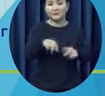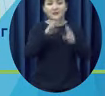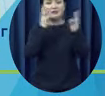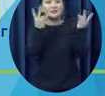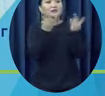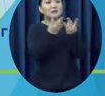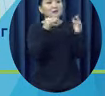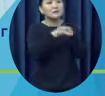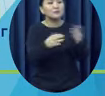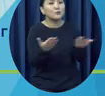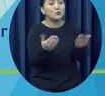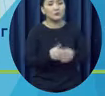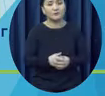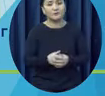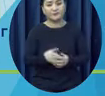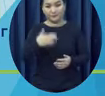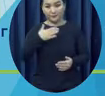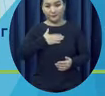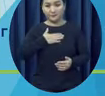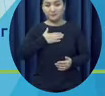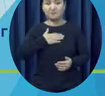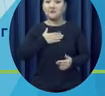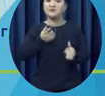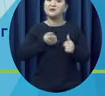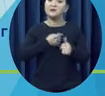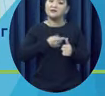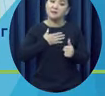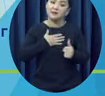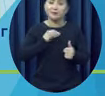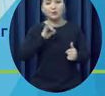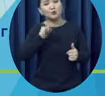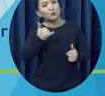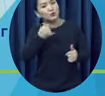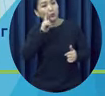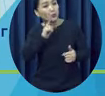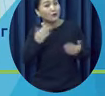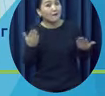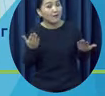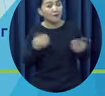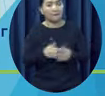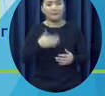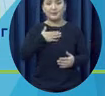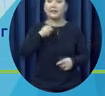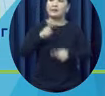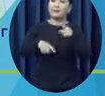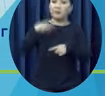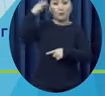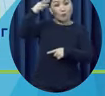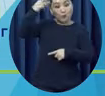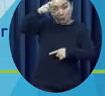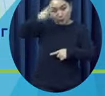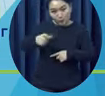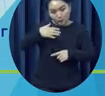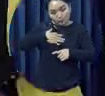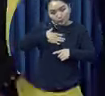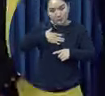хамгийн түрүүлээд юунаас эхэлдэг вэ гэхээр би хэн бэ? Би юунд дуртай вэ? Би одоо ямар мөрөөдөлтэй хүн бэ, тэ?